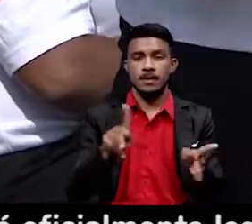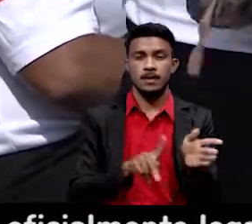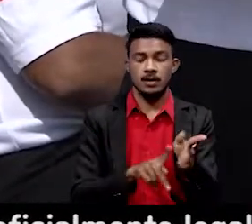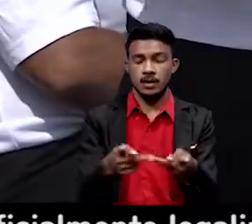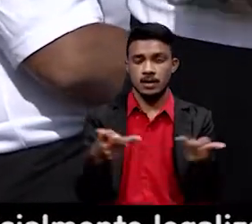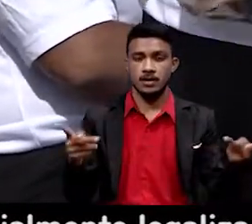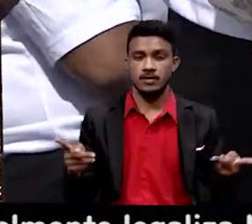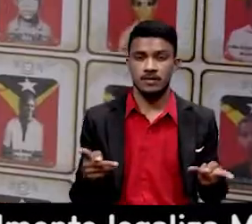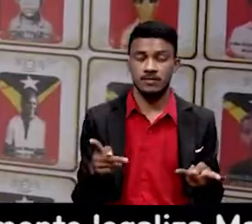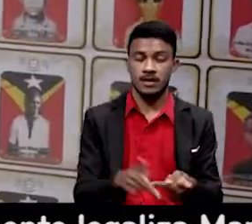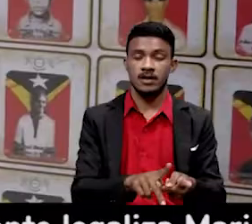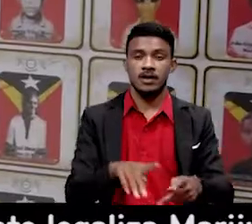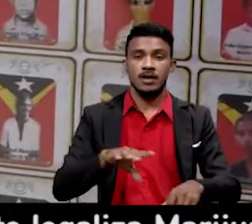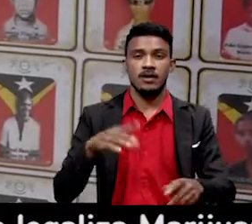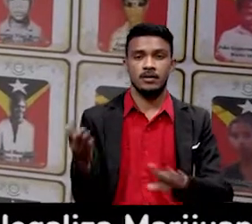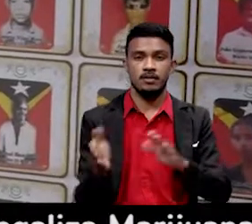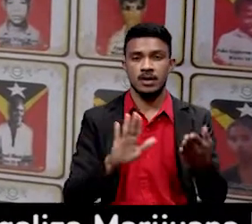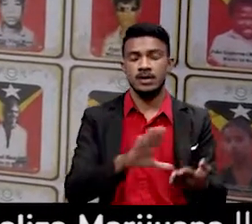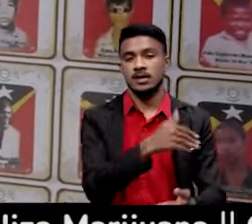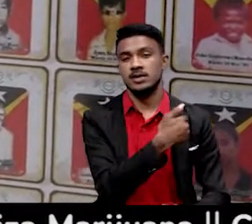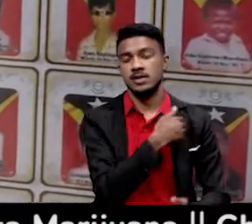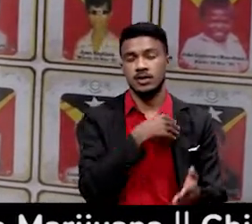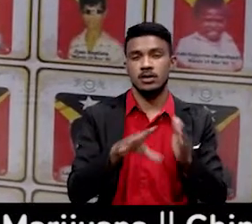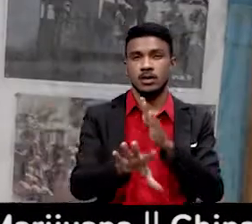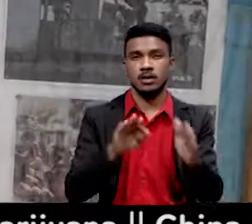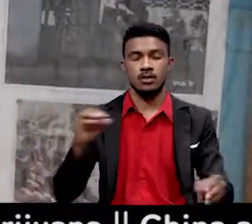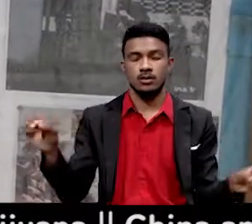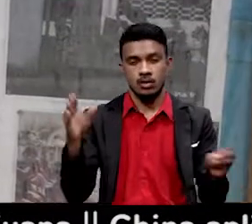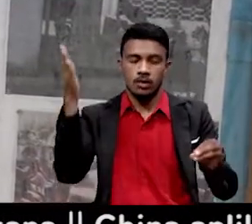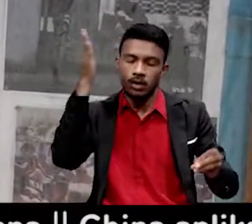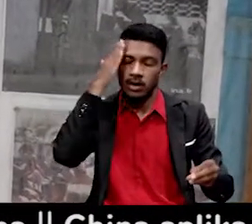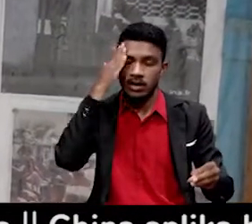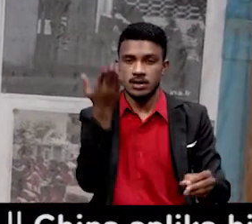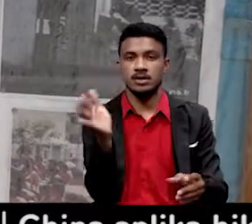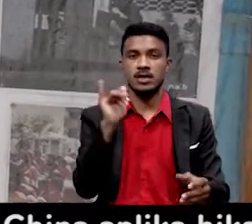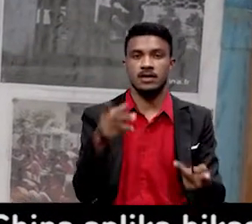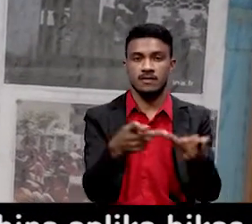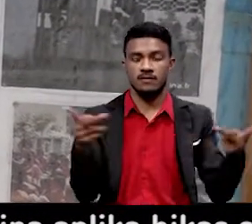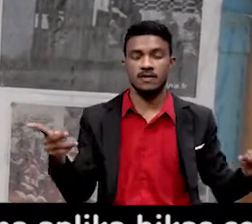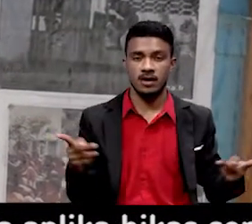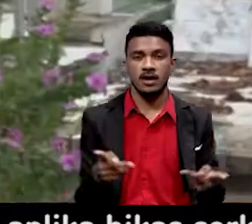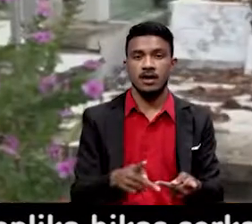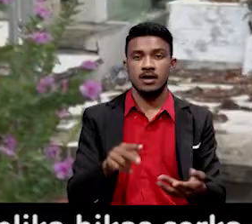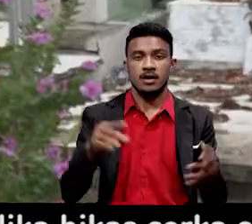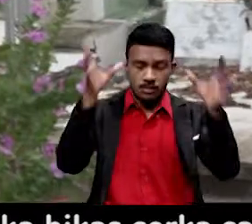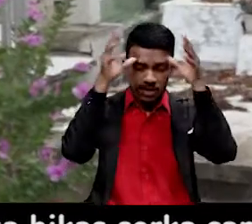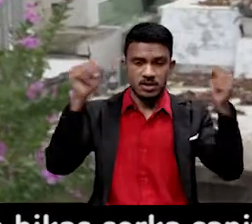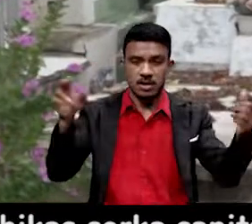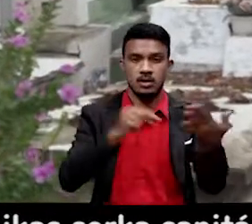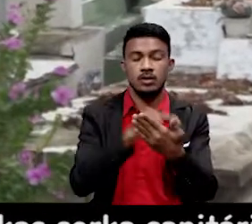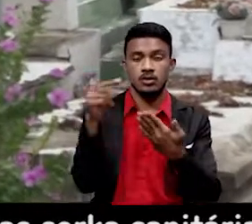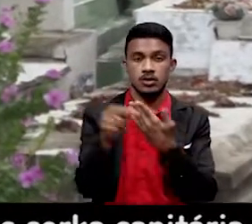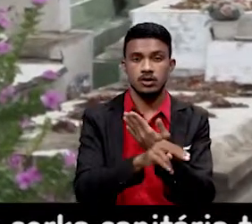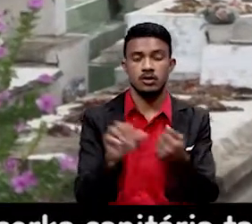to agora, Balon si dauketan, no lahatene nia aparadero. Presidente Komite 12 de novembro, Gregorio